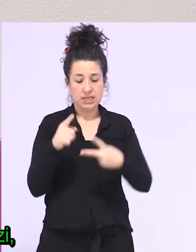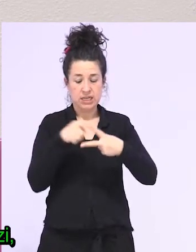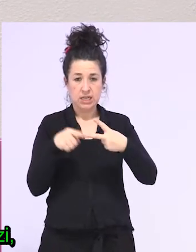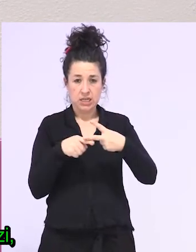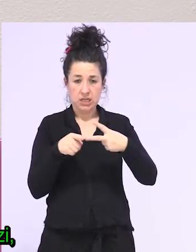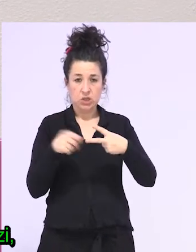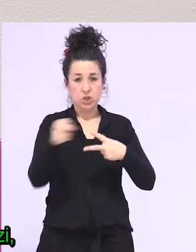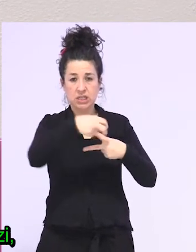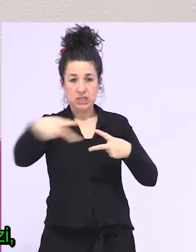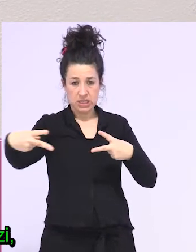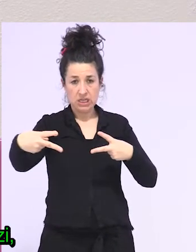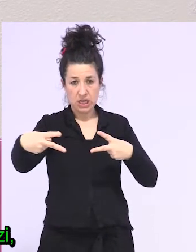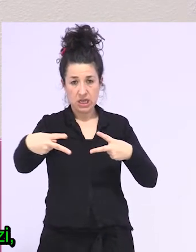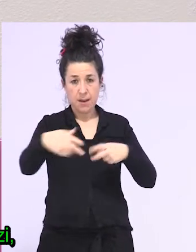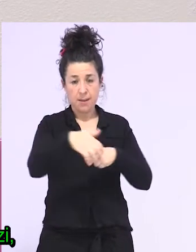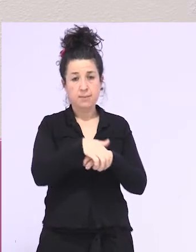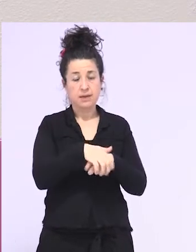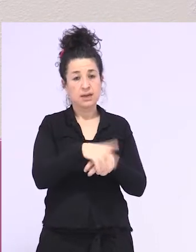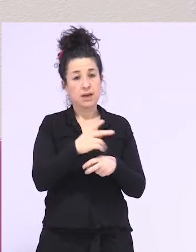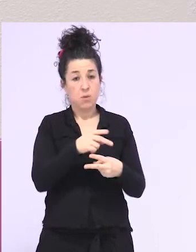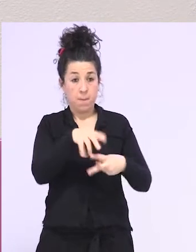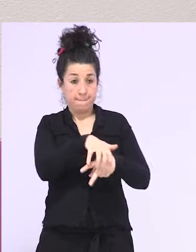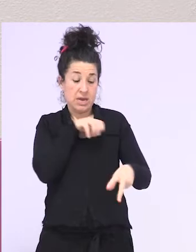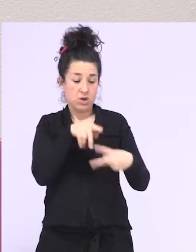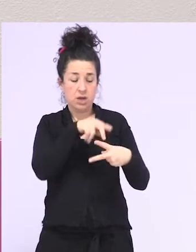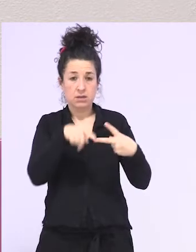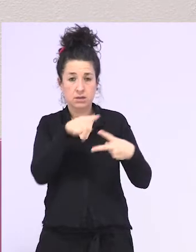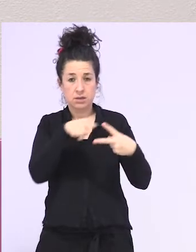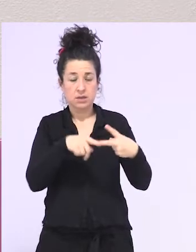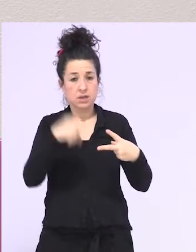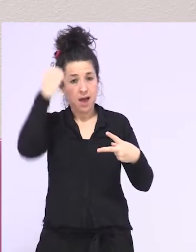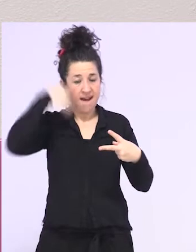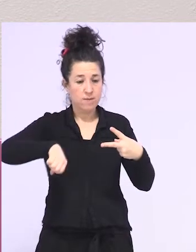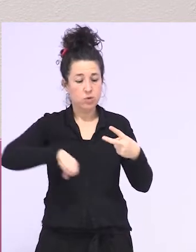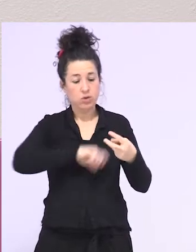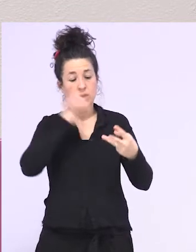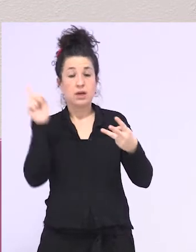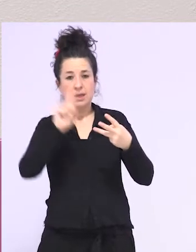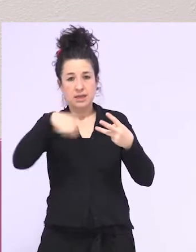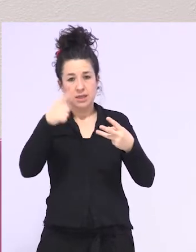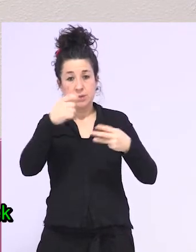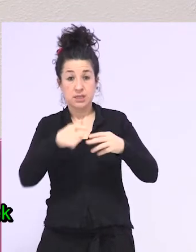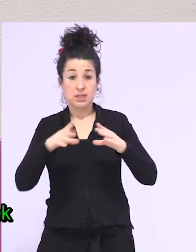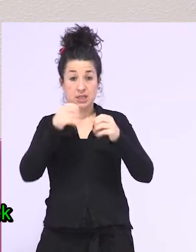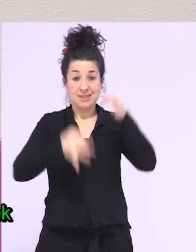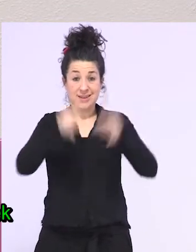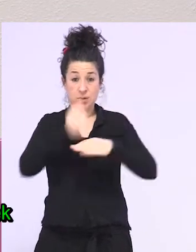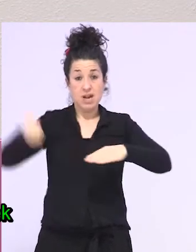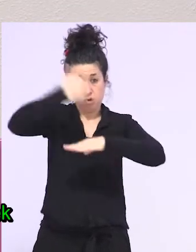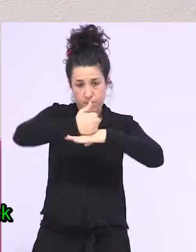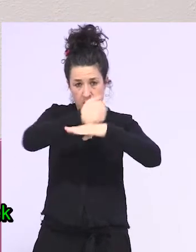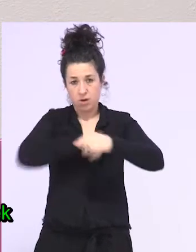sententzia nagusia izan zela abusuagatik zigortzea lehenbizi, gero gorenak hori zuzendu zuen eta erasora igozun. Eta